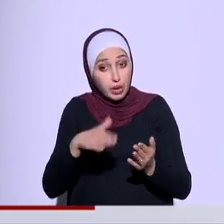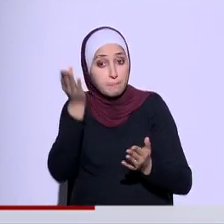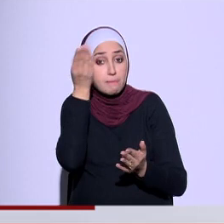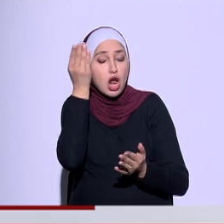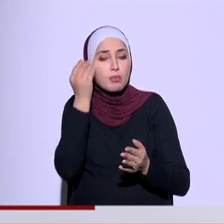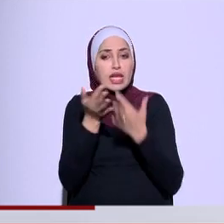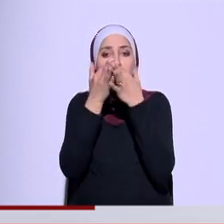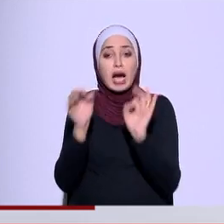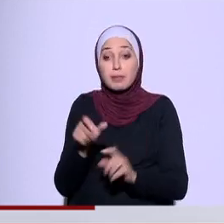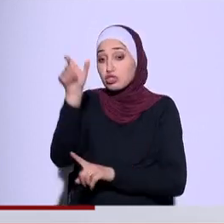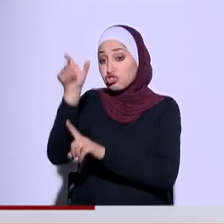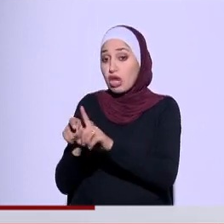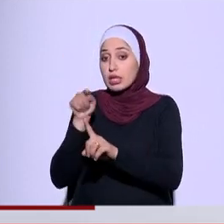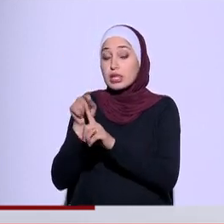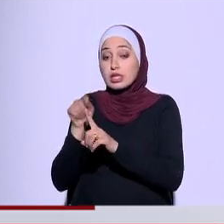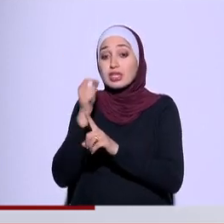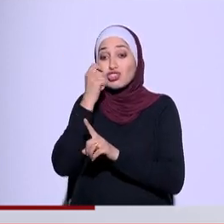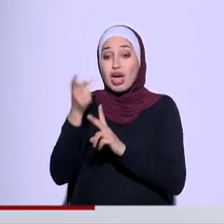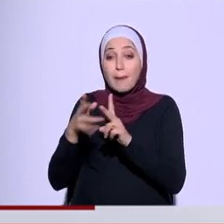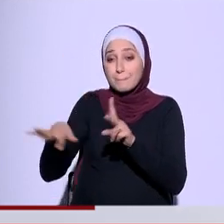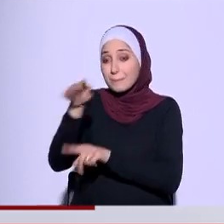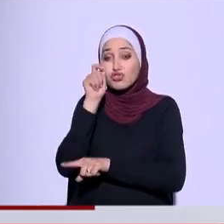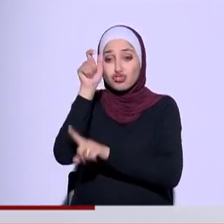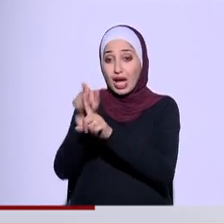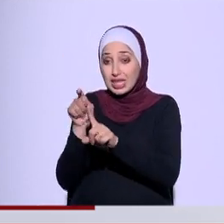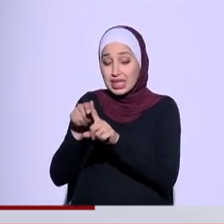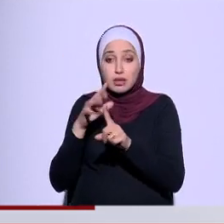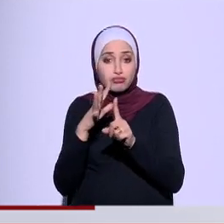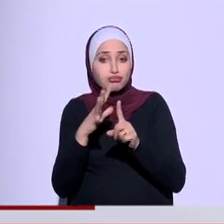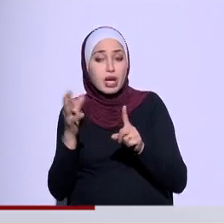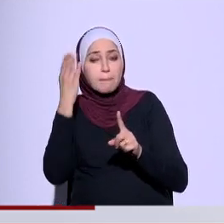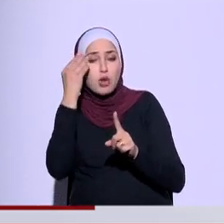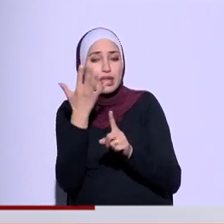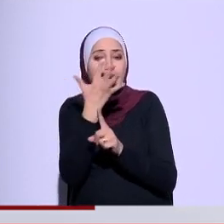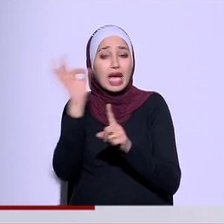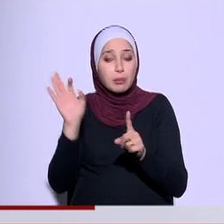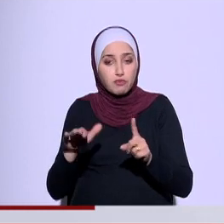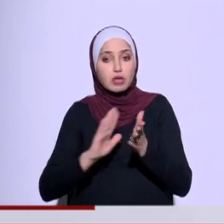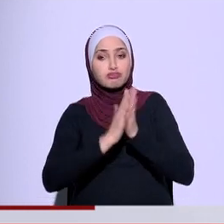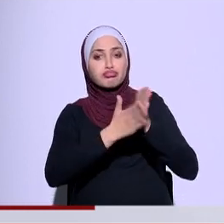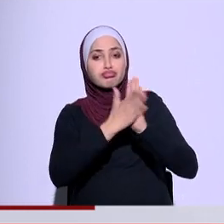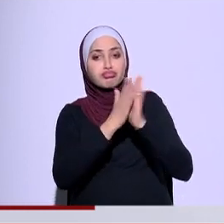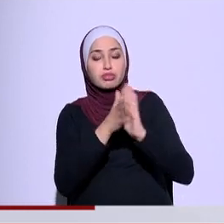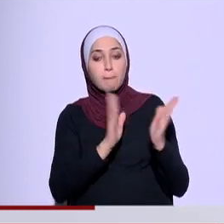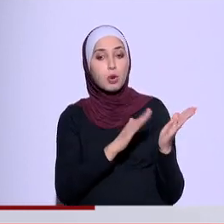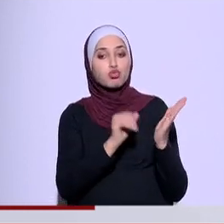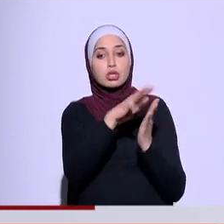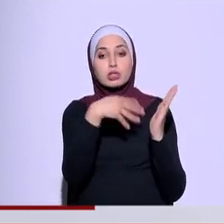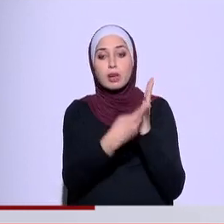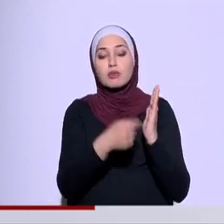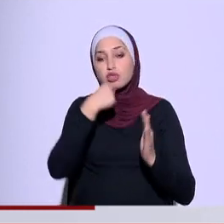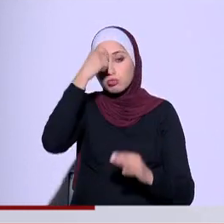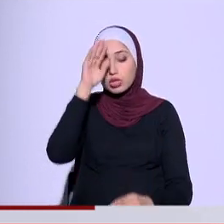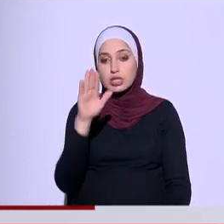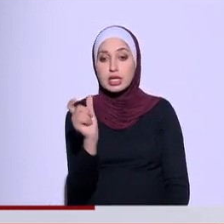قليلة نحكي من الخدمات الحكومية لقياس درجة رضا المواطن في الفترة الأولى. نعم. طبعا جاري العمل أيضا على إضافة